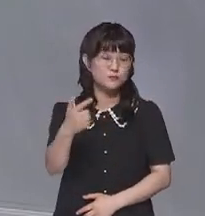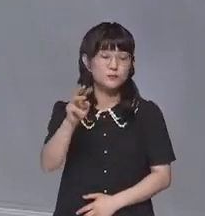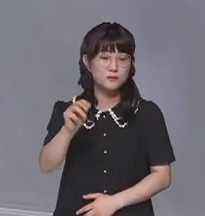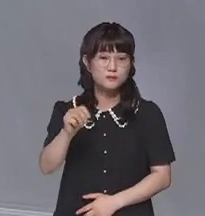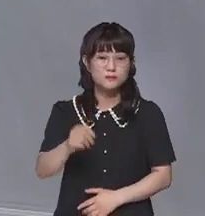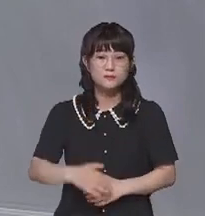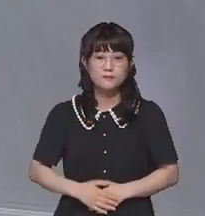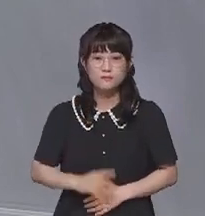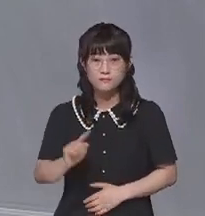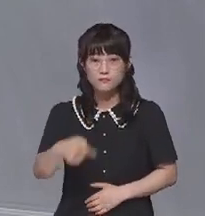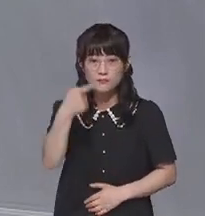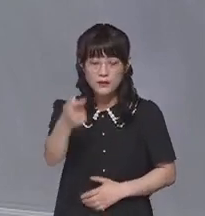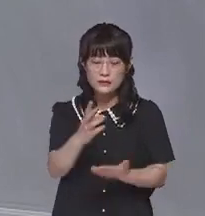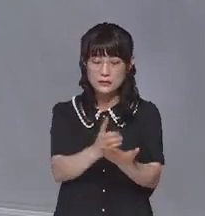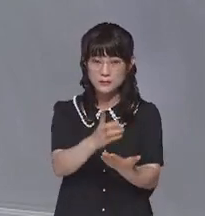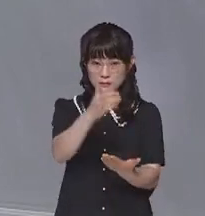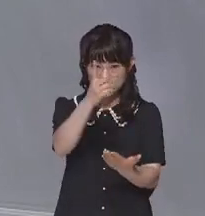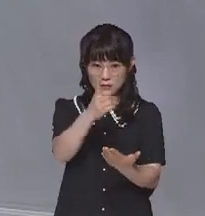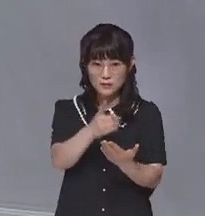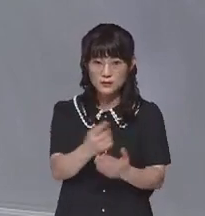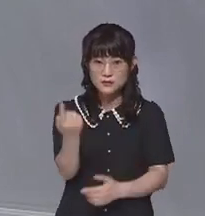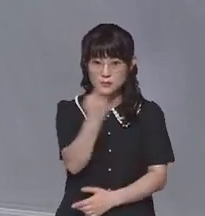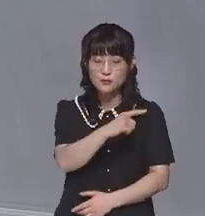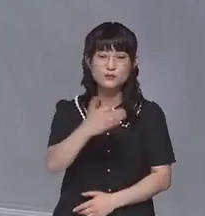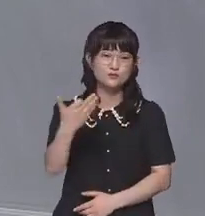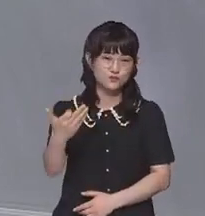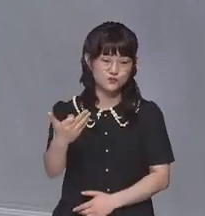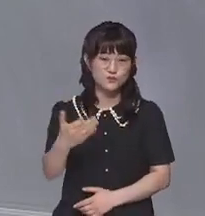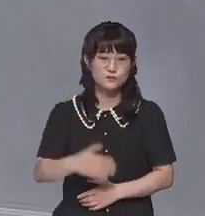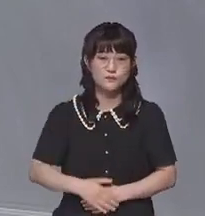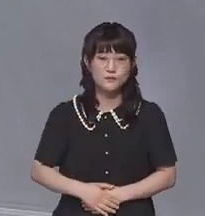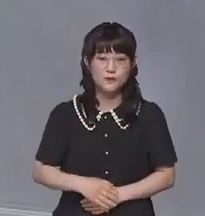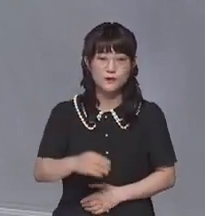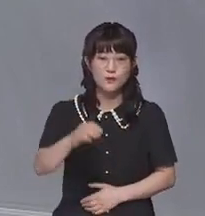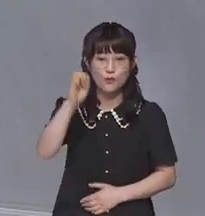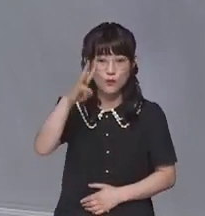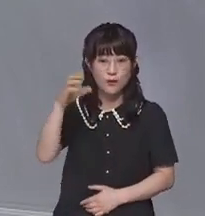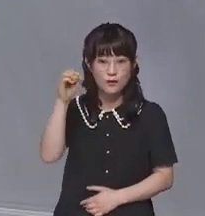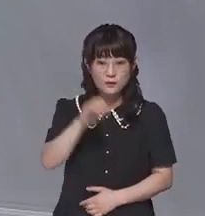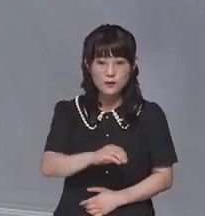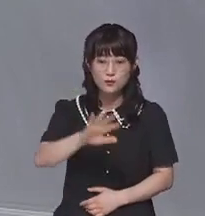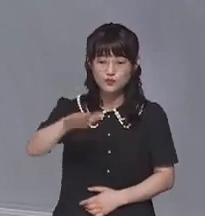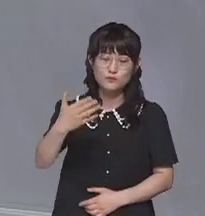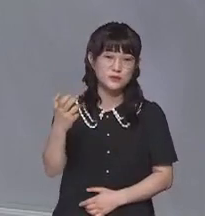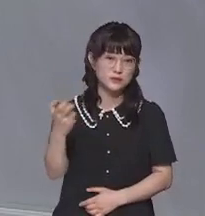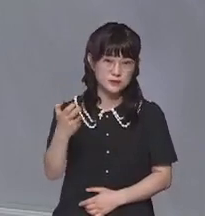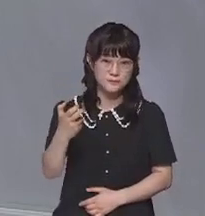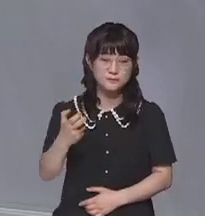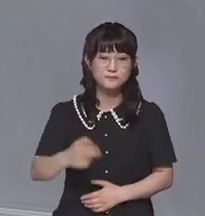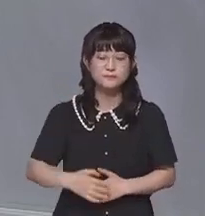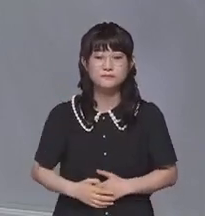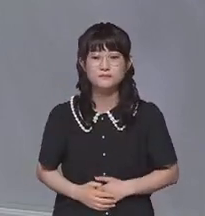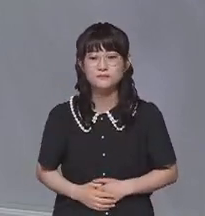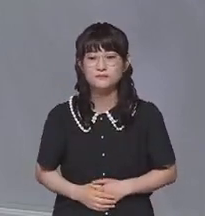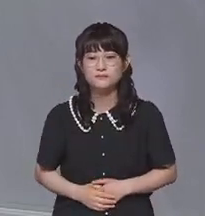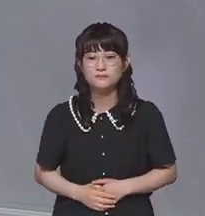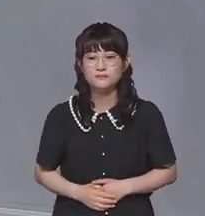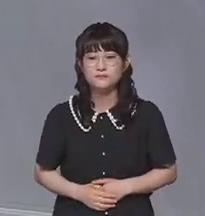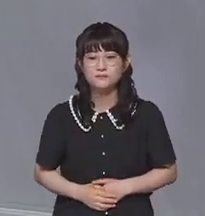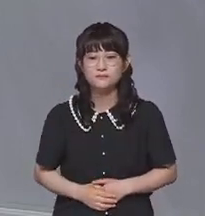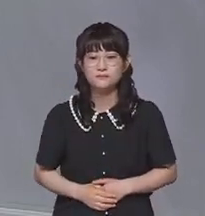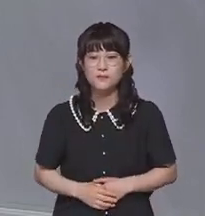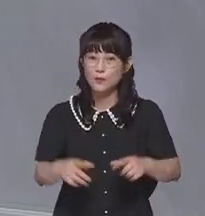그 뒤로는 담양 봉산 1019mm 광양 백운산 970mm 등을 기록했습니다